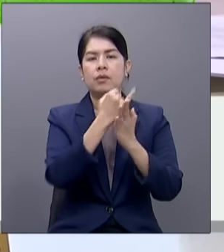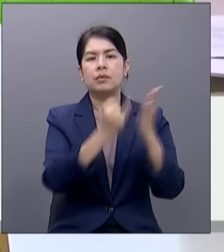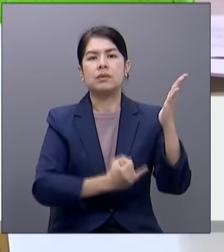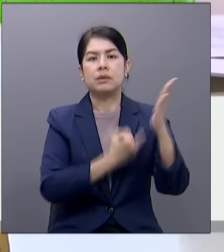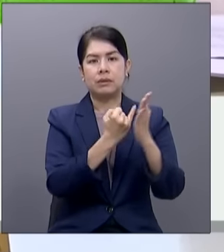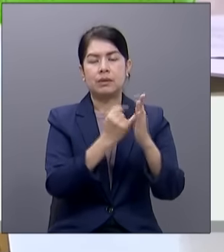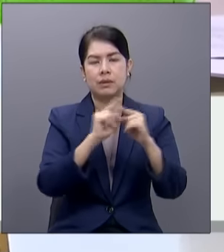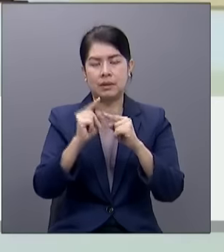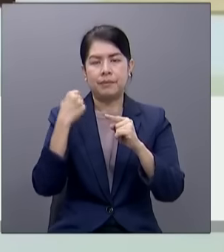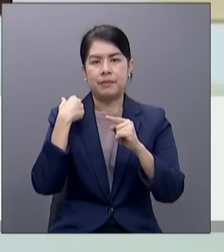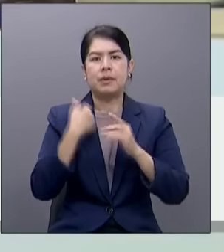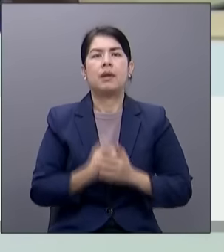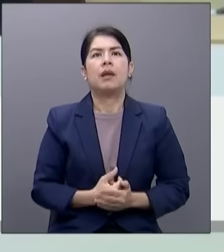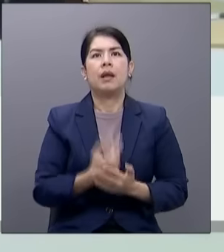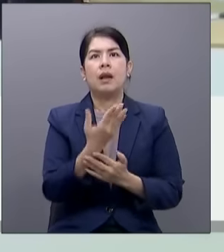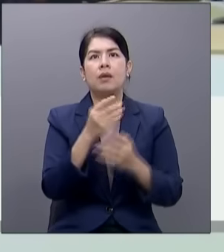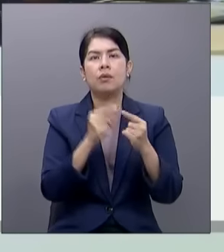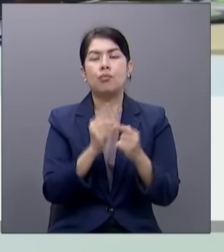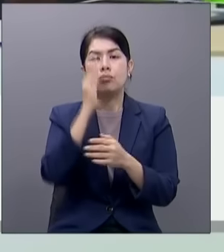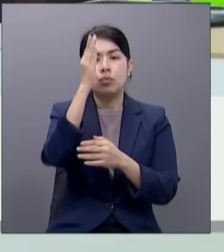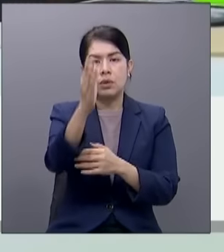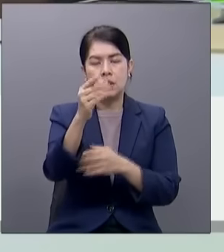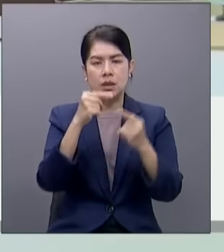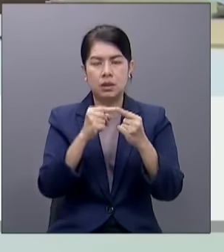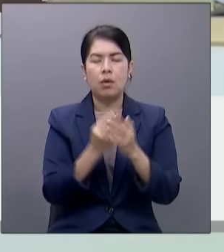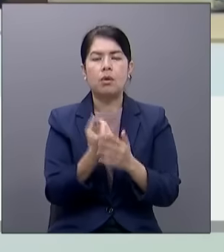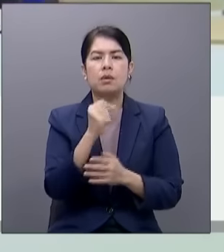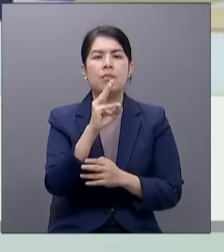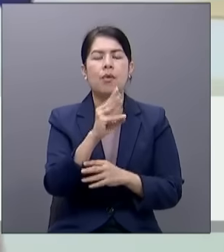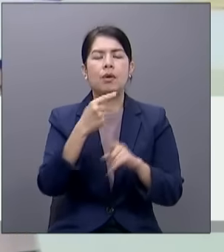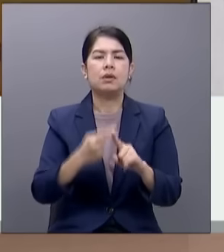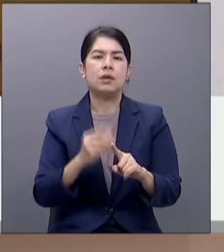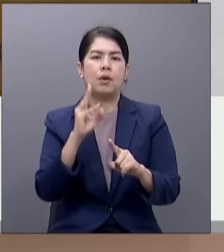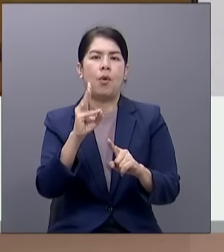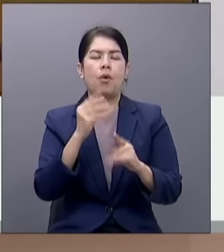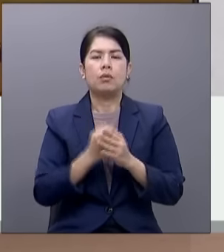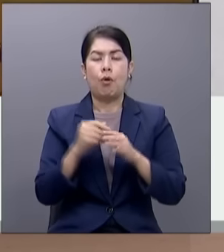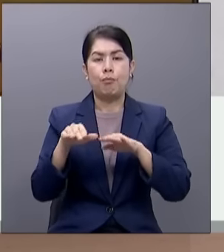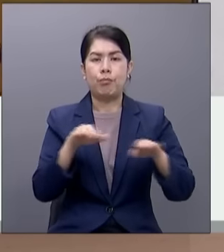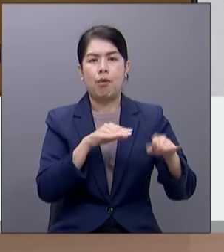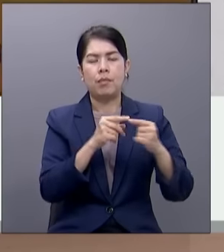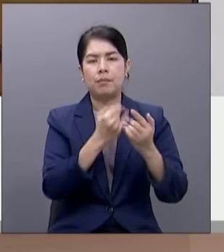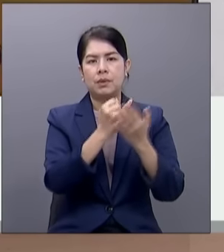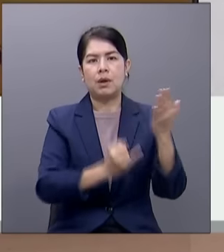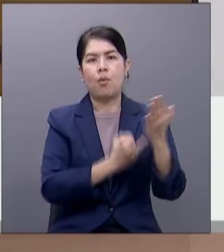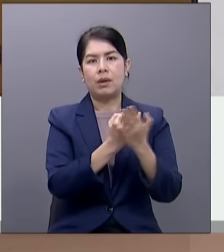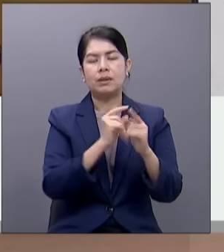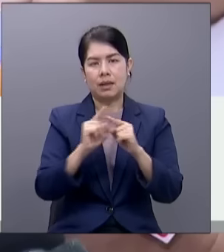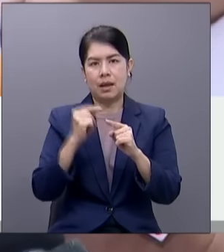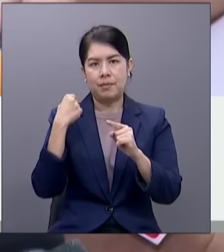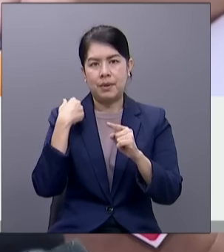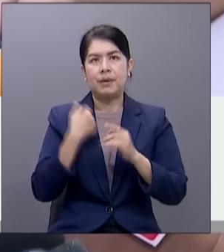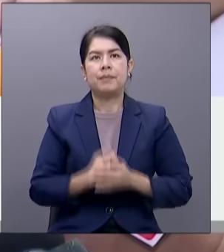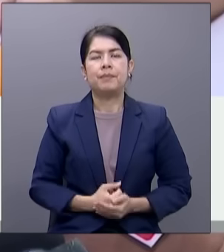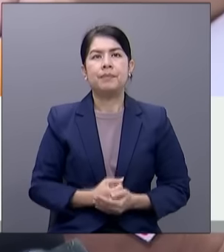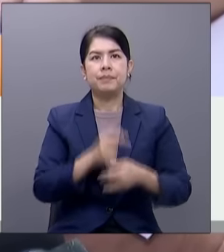พมหานครค่ะก่อนที่จะมีการเลือกในวันพรุ่งนี้16มิถุนายนพร้อมกันกับทุกจังหวัดทั่วประเทศค่ะโดยแพทย์หญิงวรร